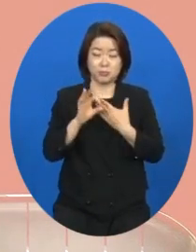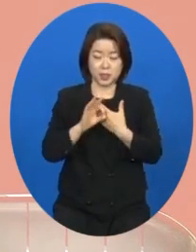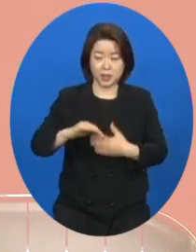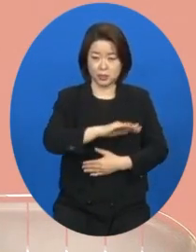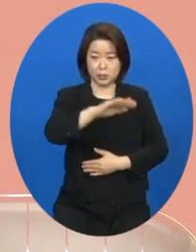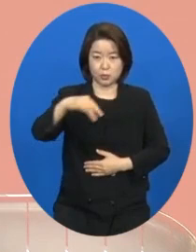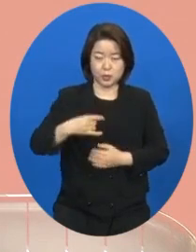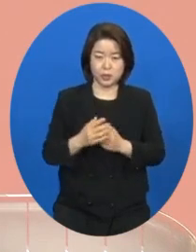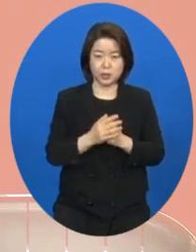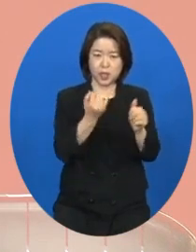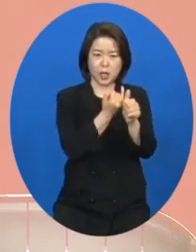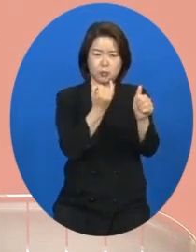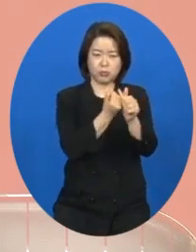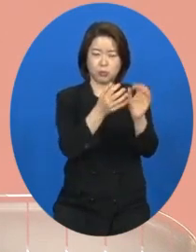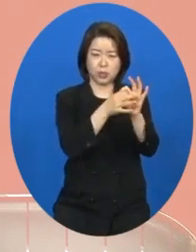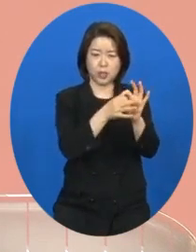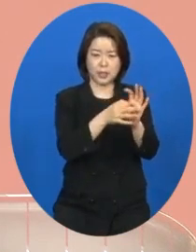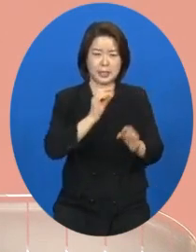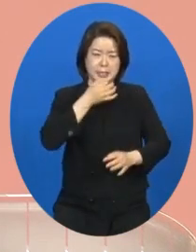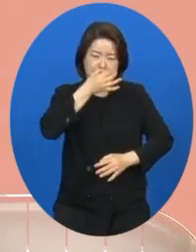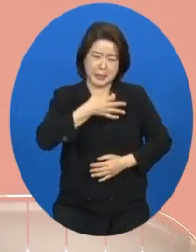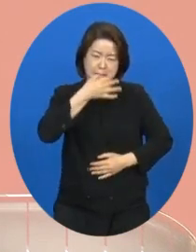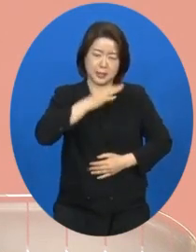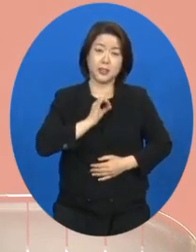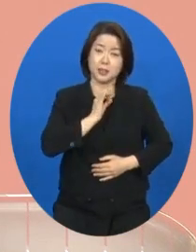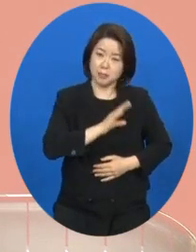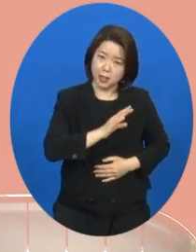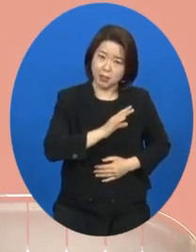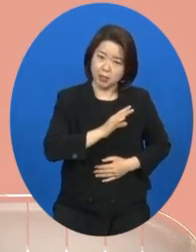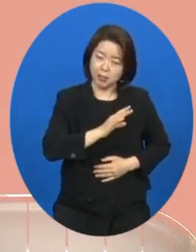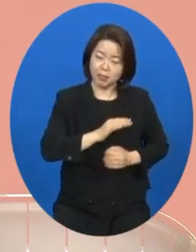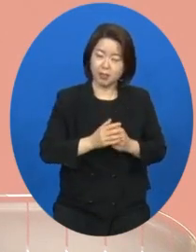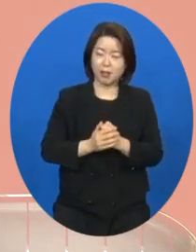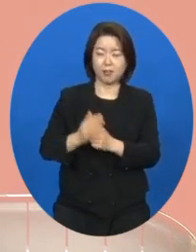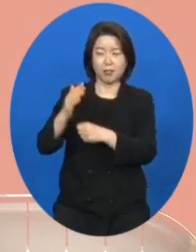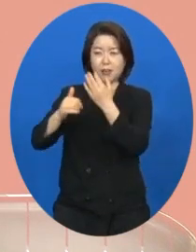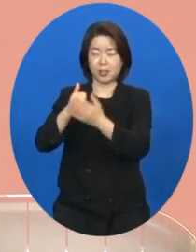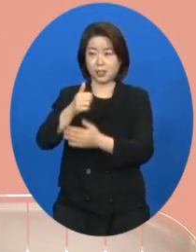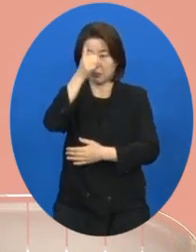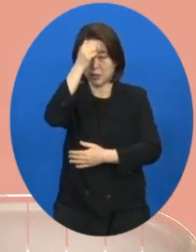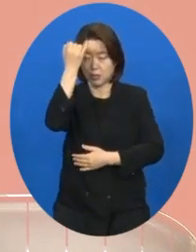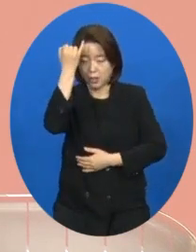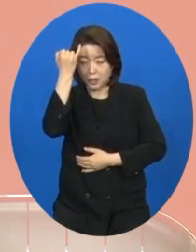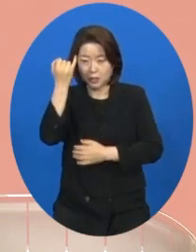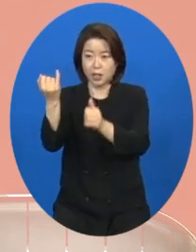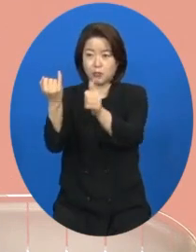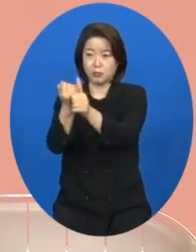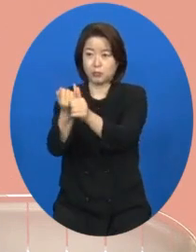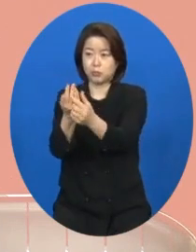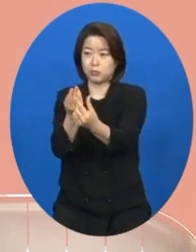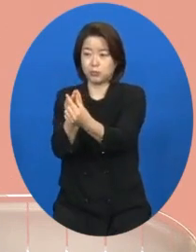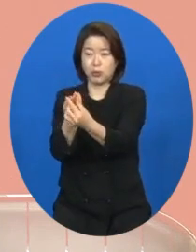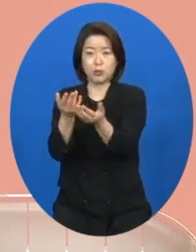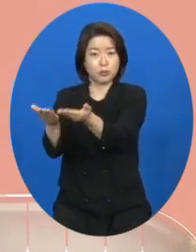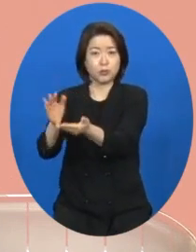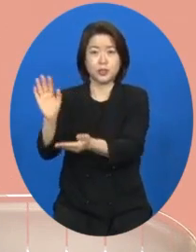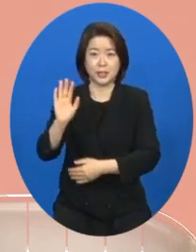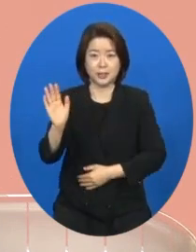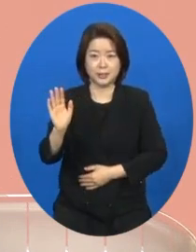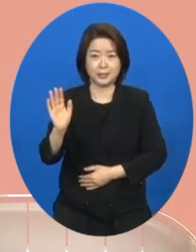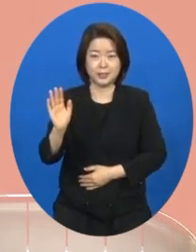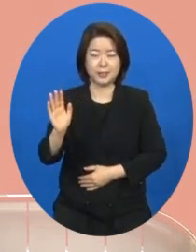우리에게 부부관계가 힘들기만 하다면 하나님의 아담과 하와를 부부로 그렇게 맺어주실 리가 없죠.